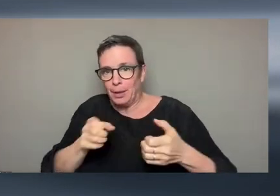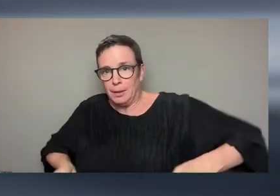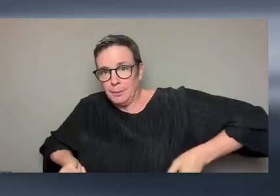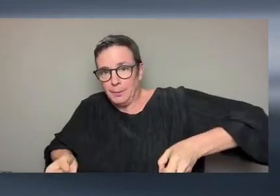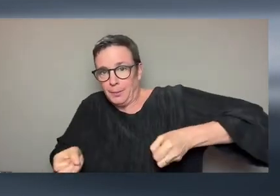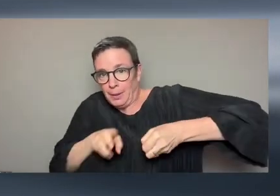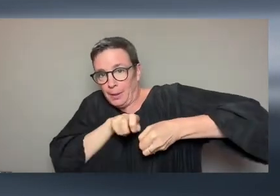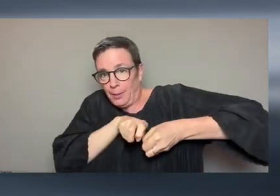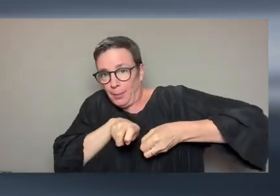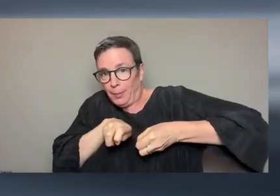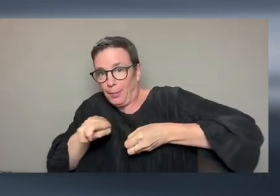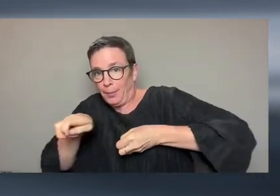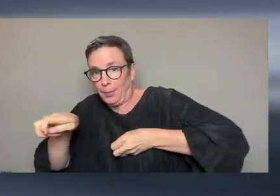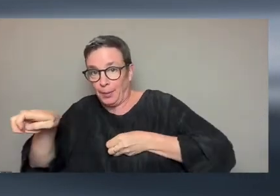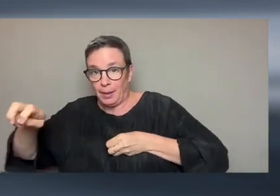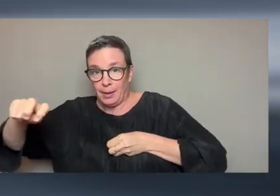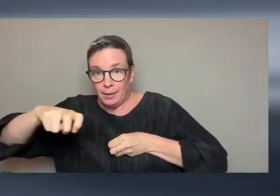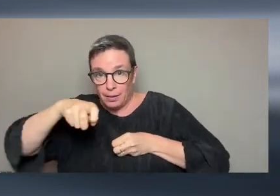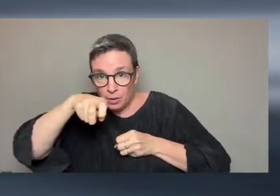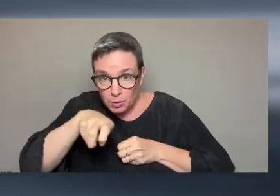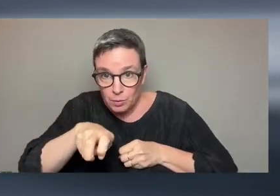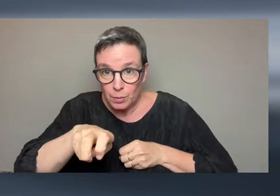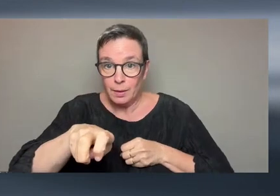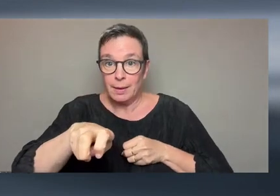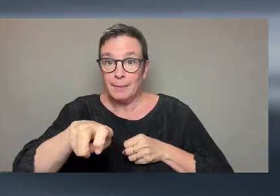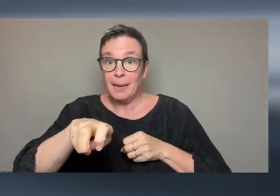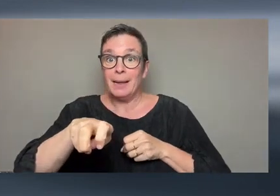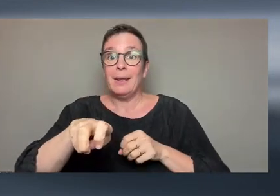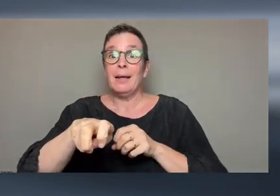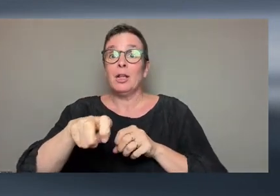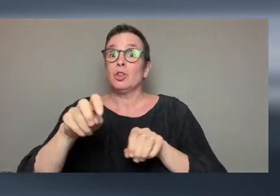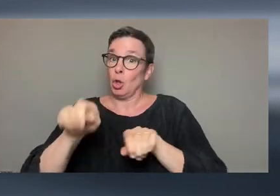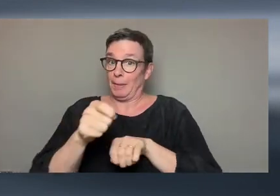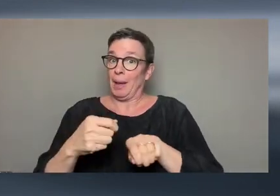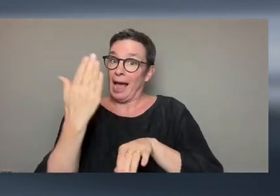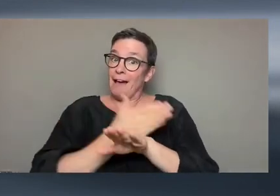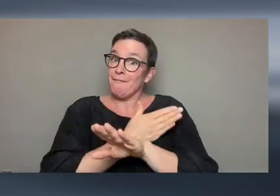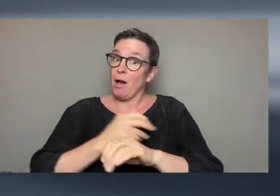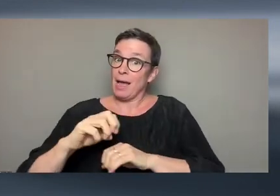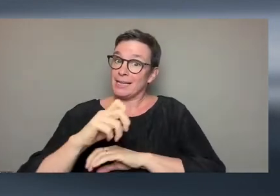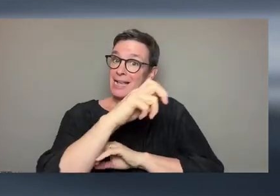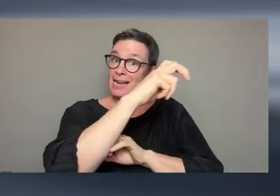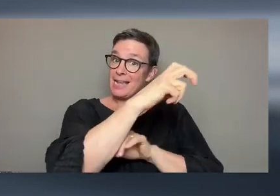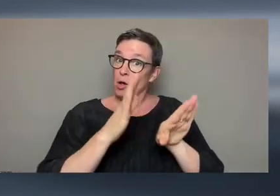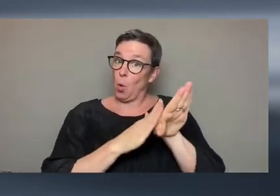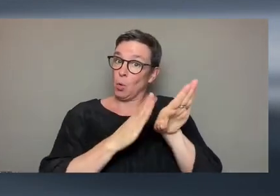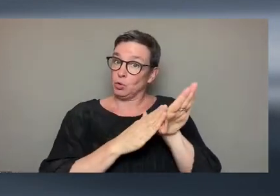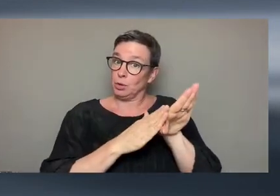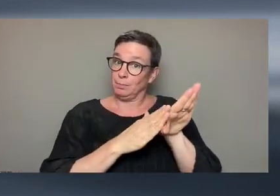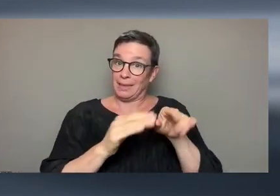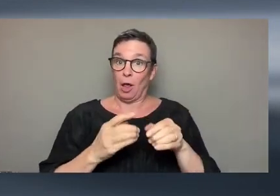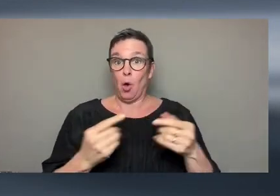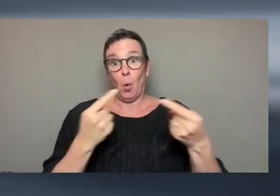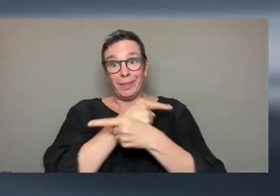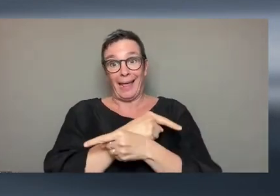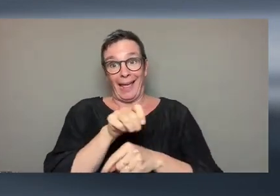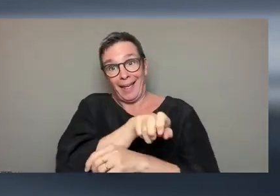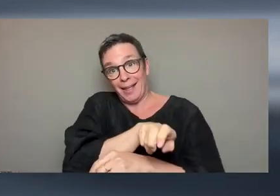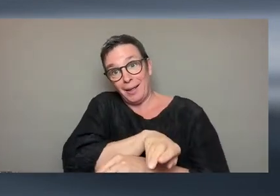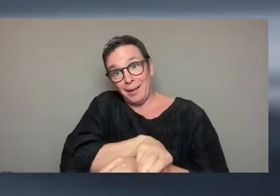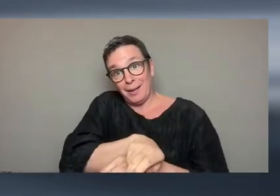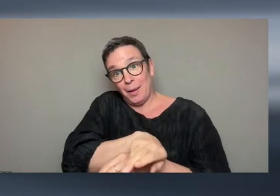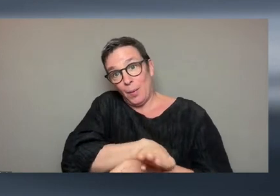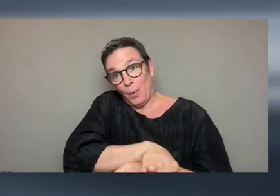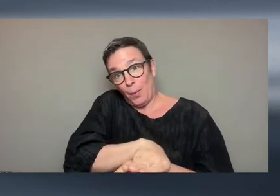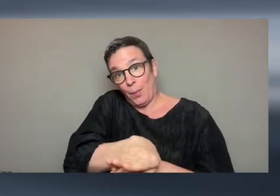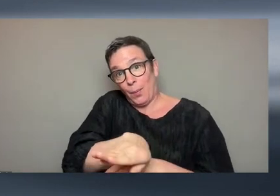dans le sous-voie. Et enfin, au lieu de monter sur la gauche par les escaliers, on voit qu'il prend un détour sur la droite pour emprunter la rampe d'accès